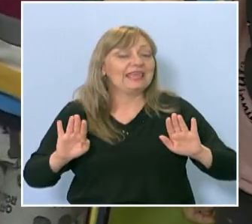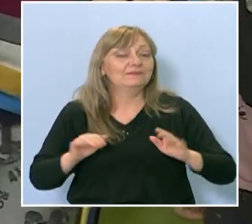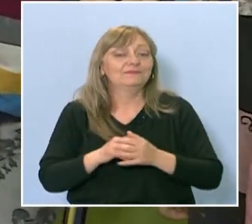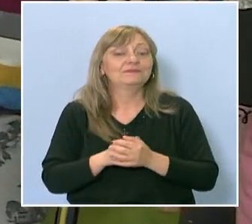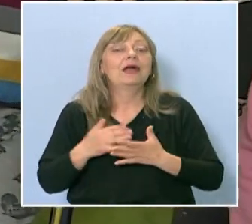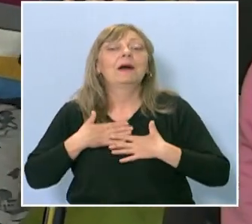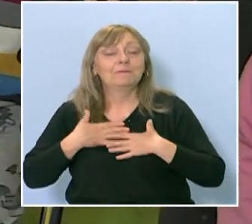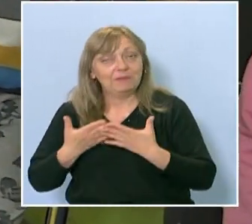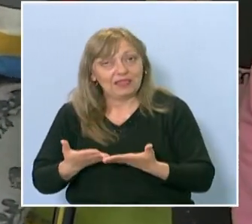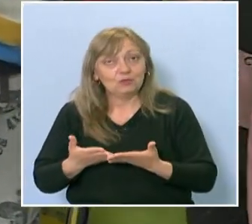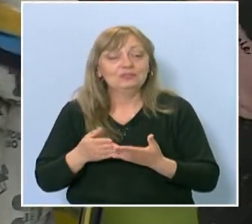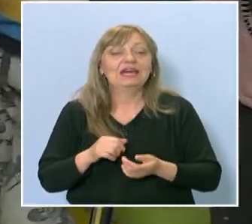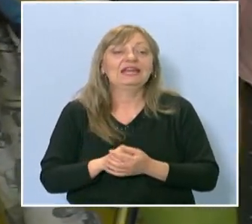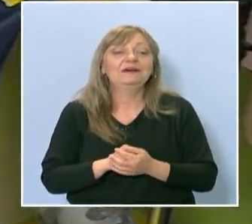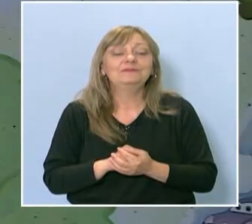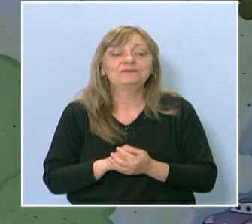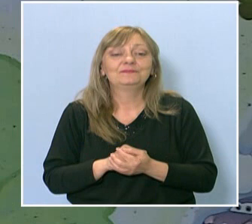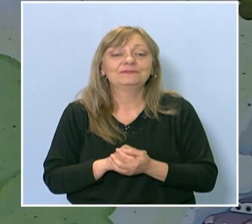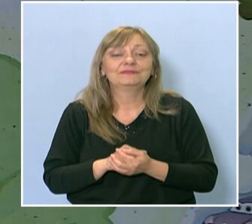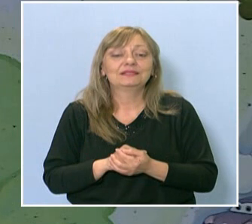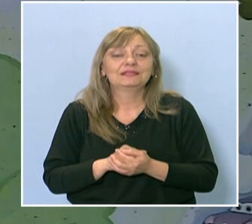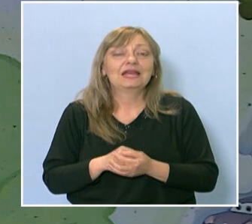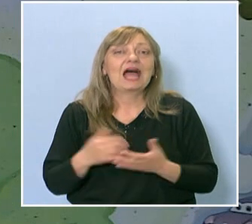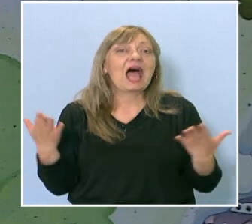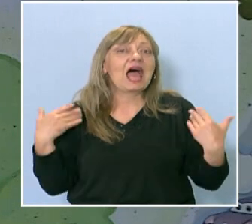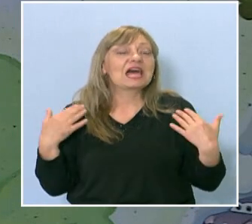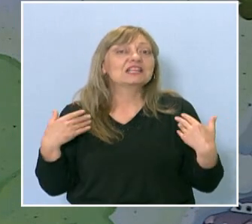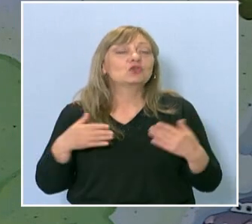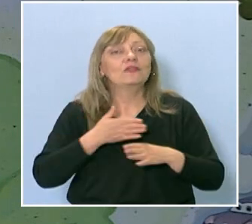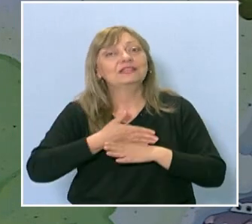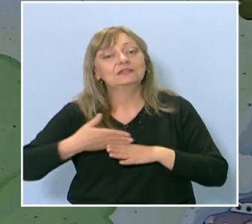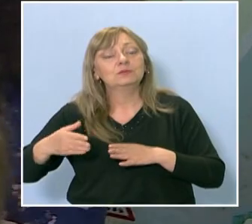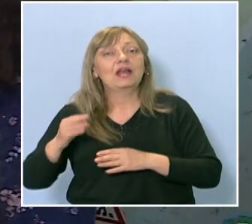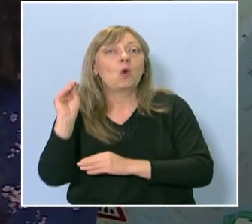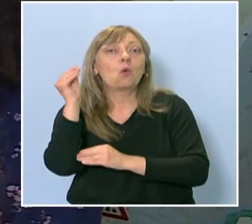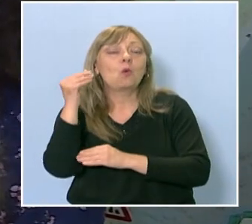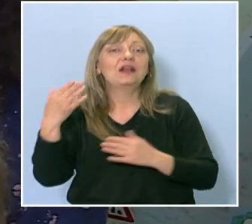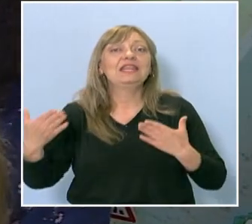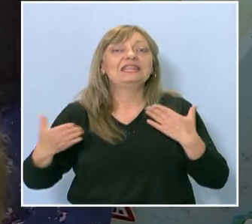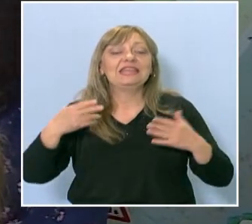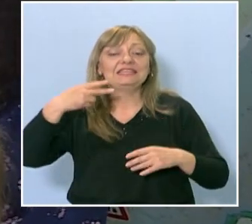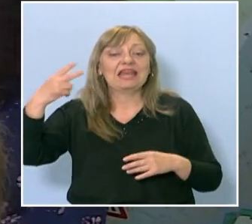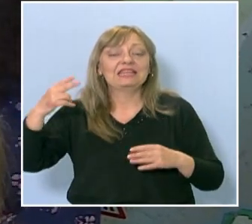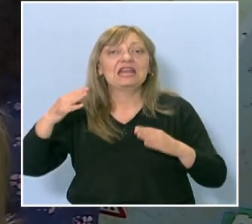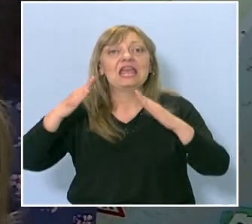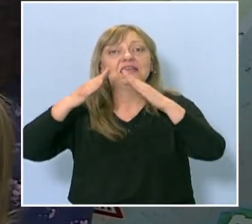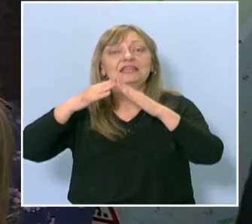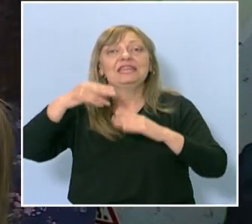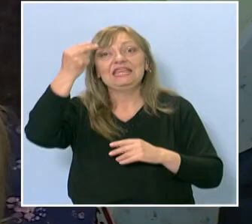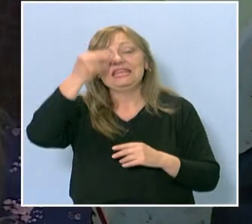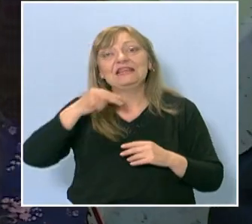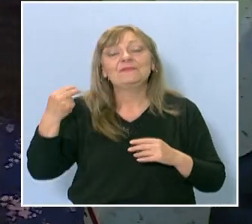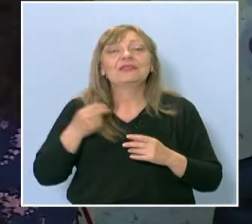Благодаря ти, господин полицай. Разходката продължава към кукления театър и катедралния храм Свето